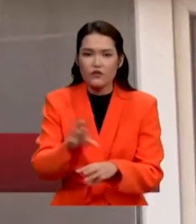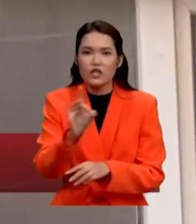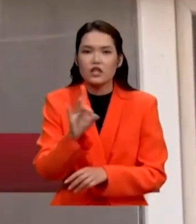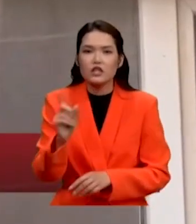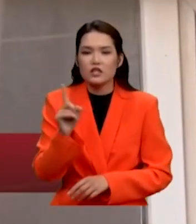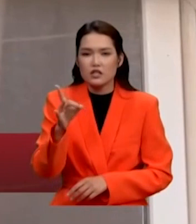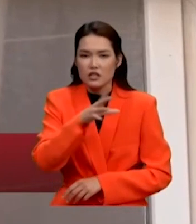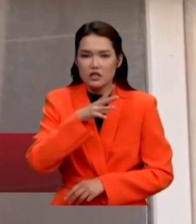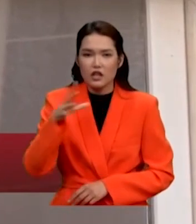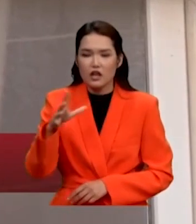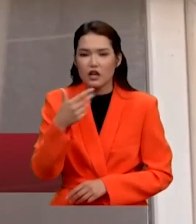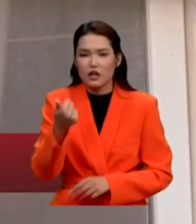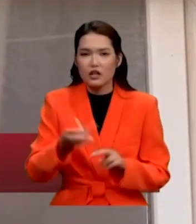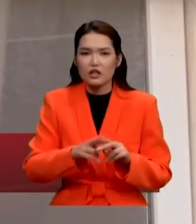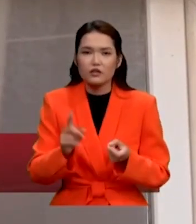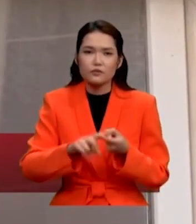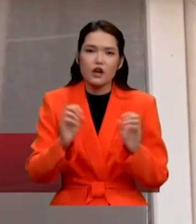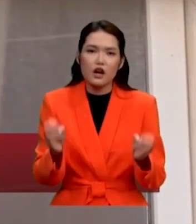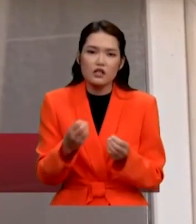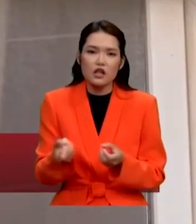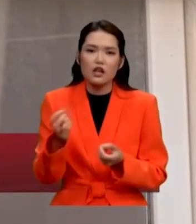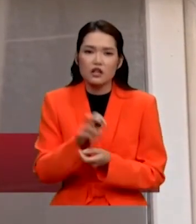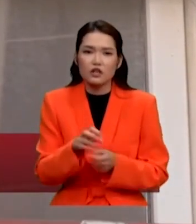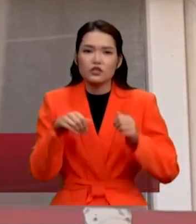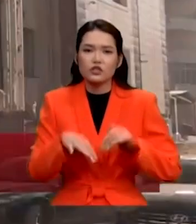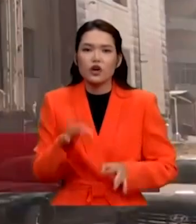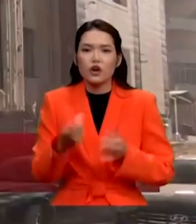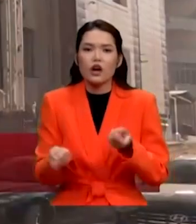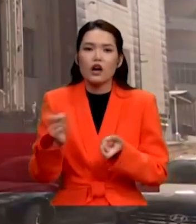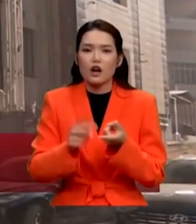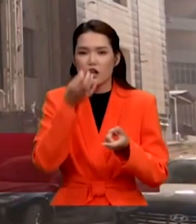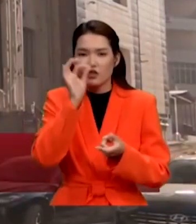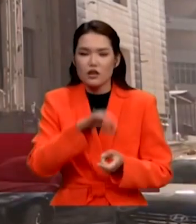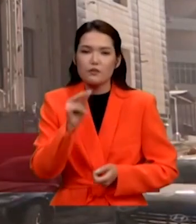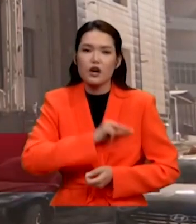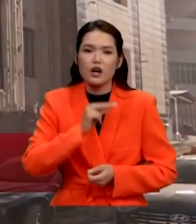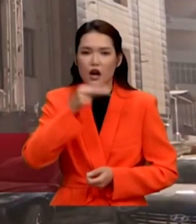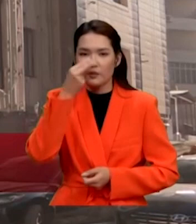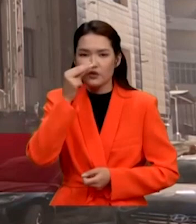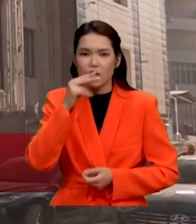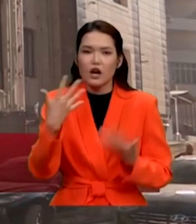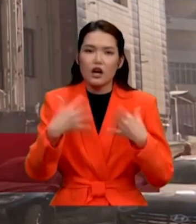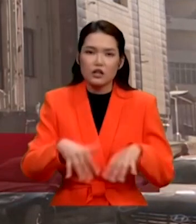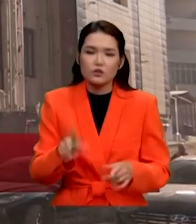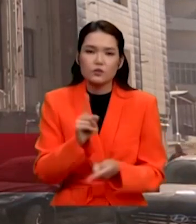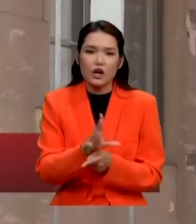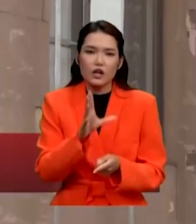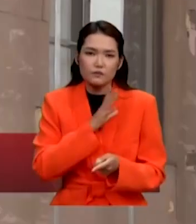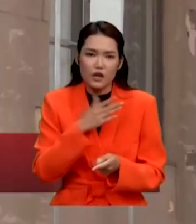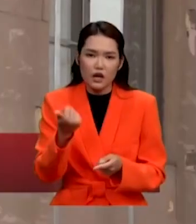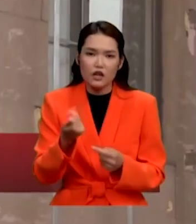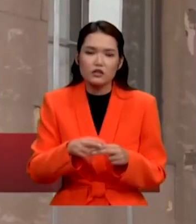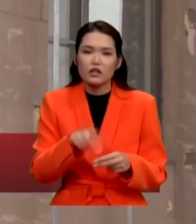в виде бюджетного кредита. То есть средства придется возвращать туда. Но опыт такого ремонта домов у Шымкента уже был 3 года назад. Тогда